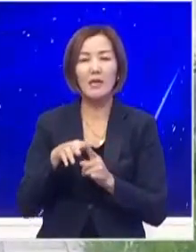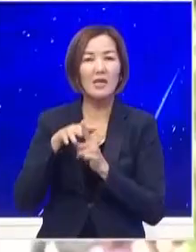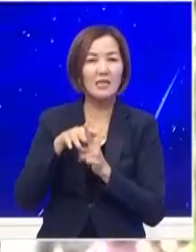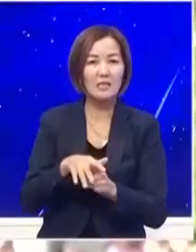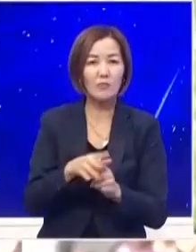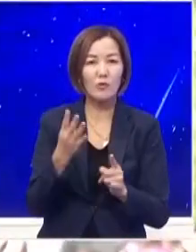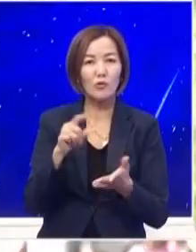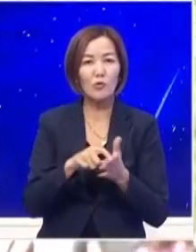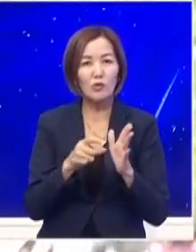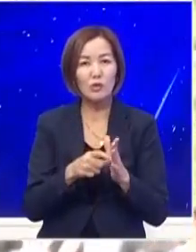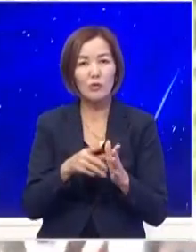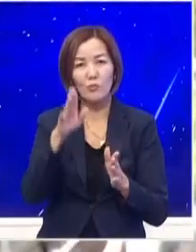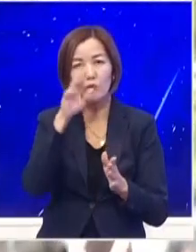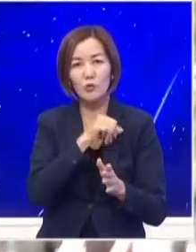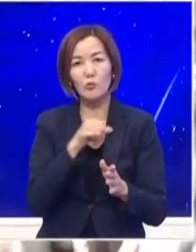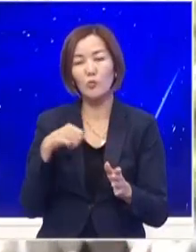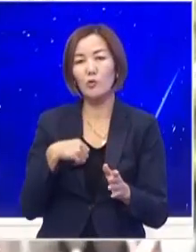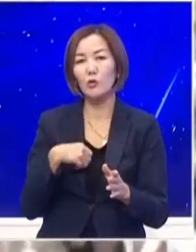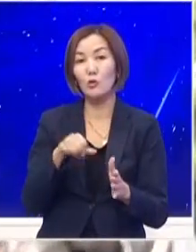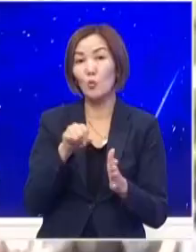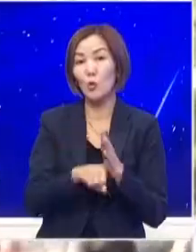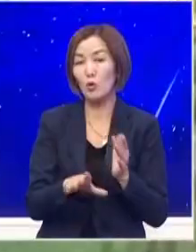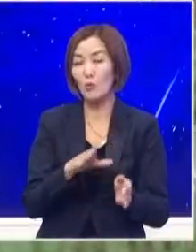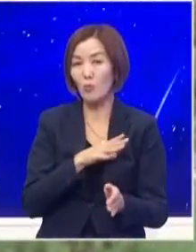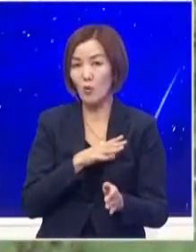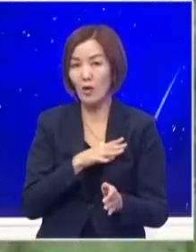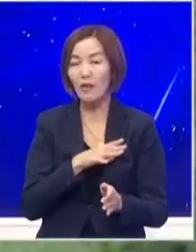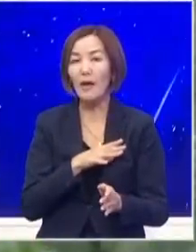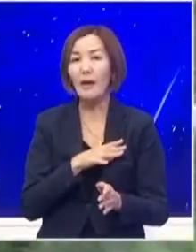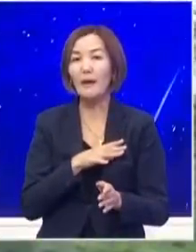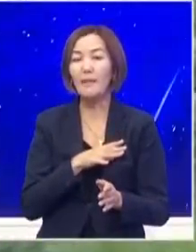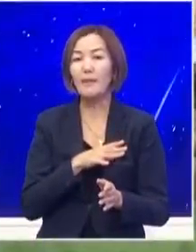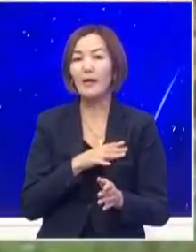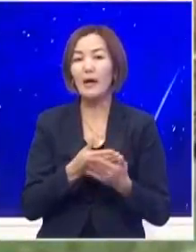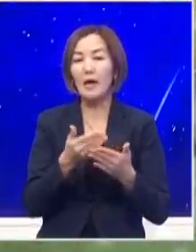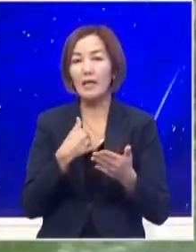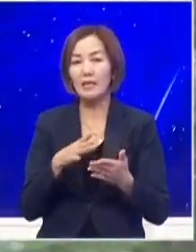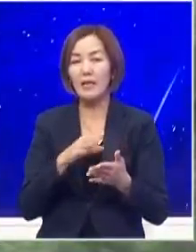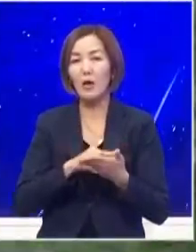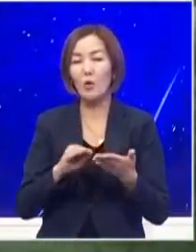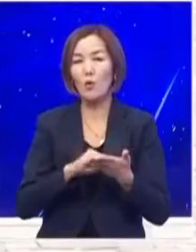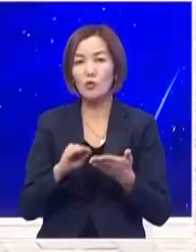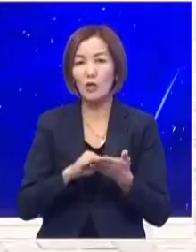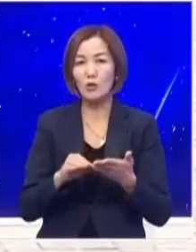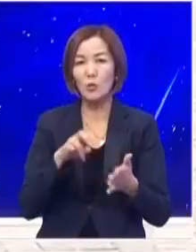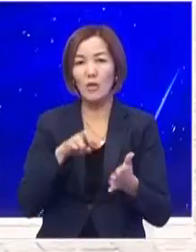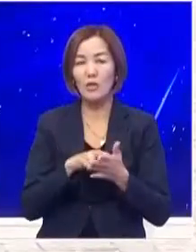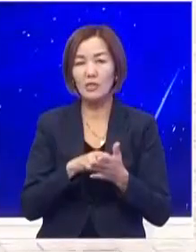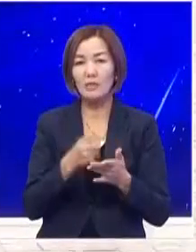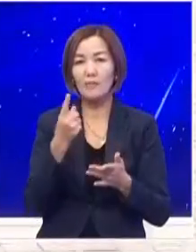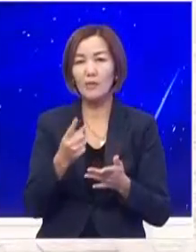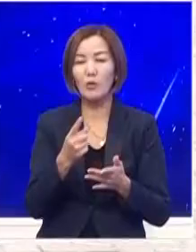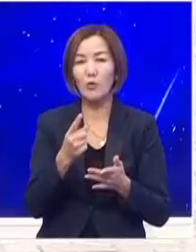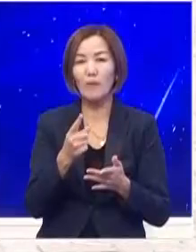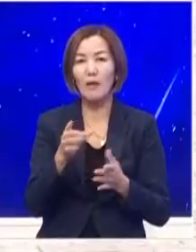кейін 4-ші сынып оқушысы өз-өзіне қол жұмсамақ болған. Бала суицидке бармас бұрын қоштасу хатын жазып, бір қорап аспирин ішіп